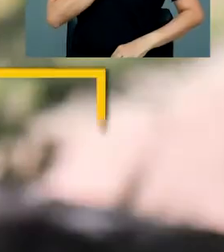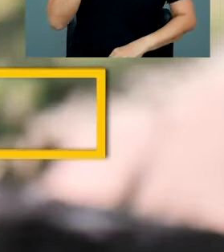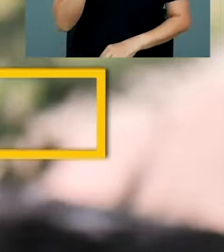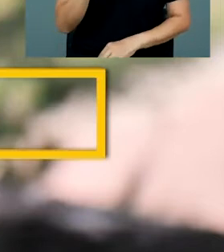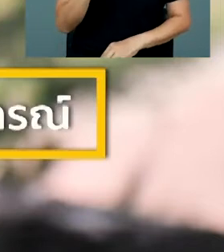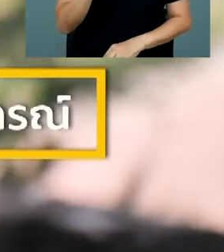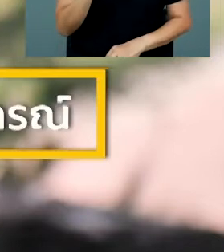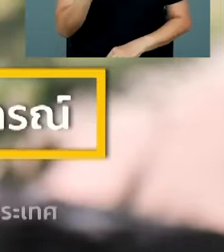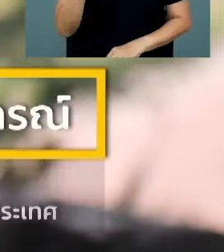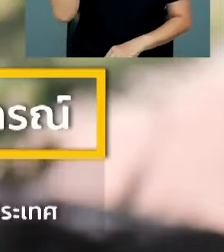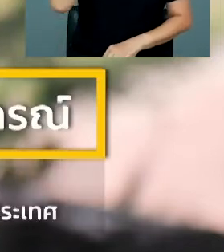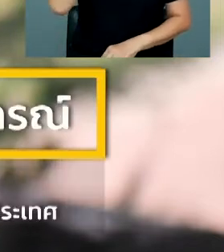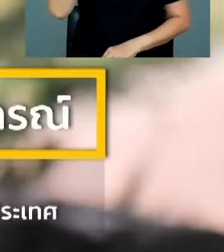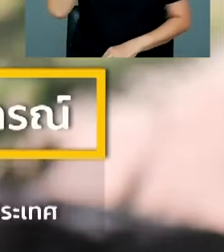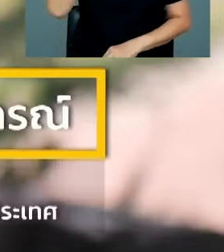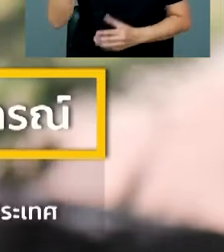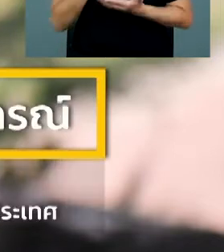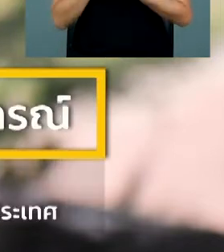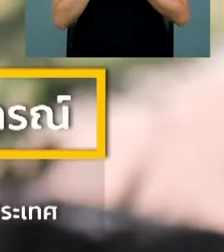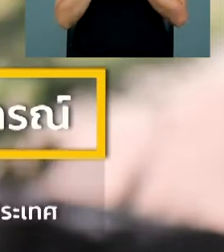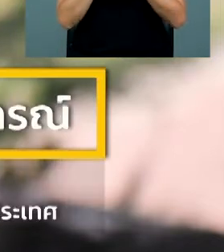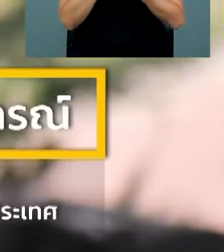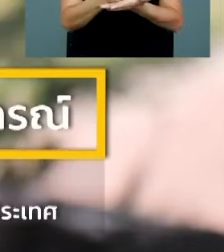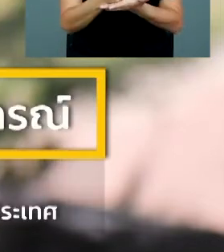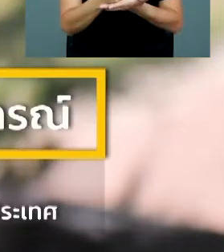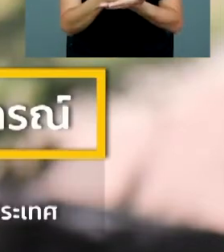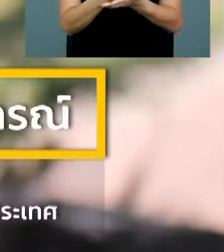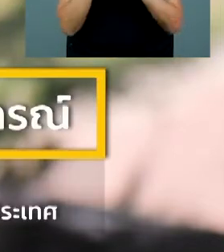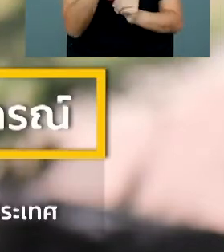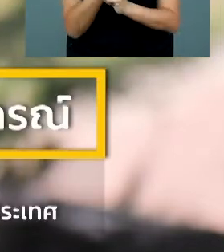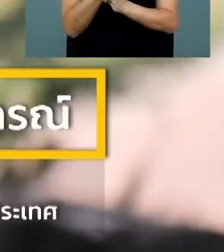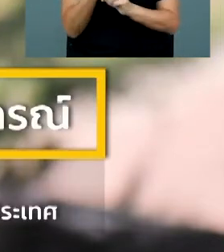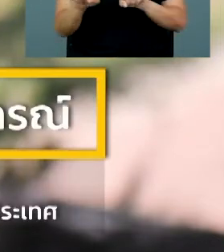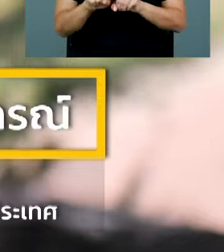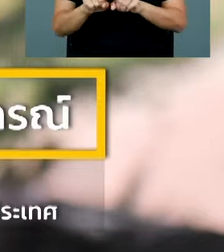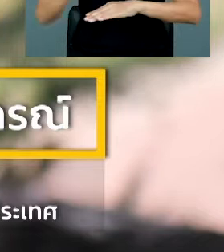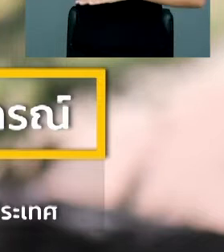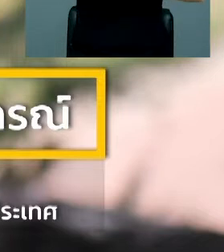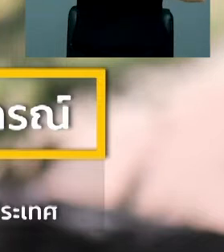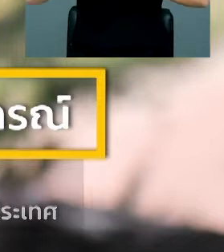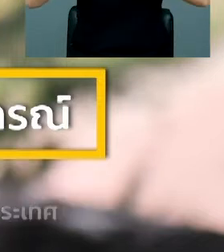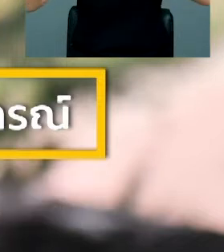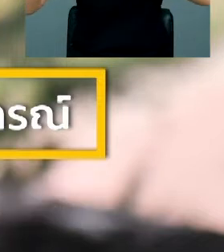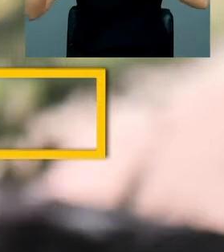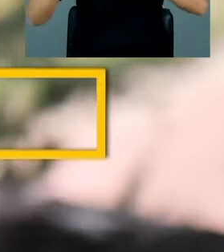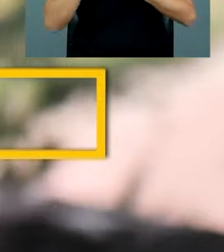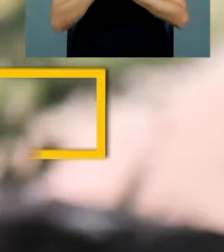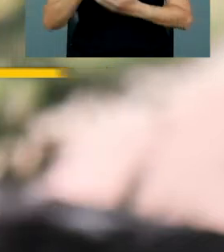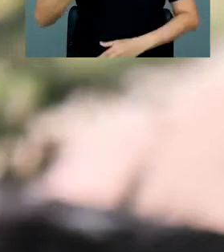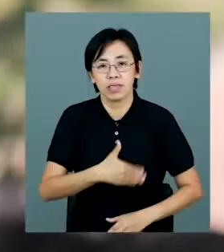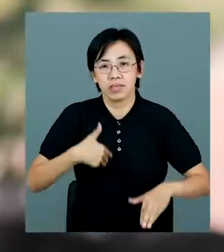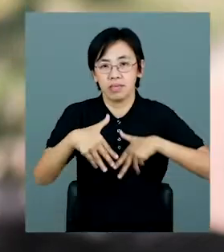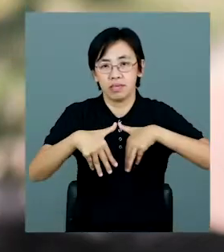ซึ่งประเด็นพวกนี้ค่ะนำมาเป็นเหมือนจุดตั้งต้นในการสร้างแรงจูงใจในการให้เขาเป็นเหมือนแกนนำเรื่องสุขภาพในชุม